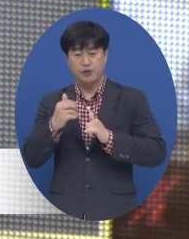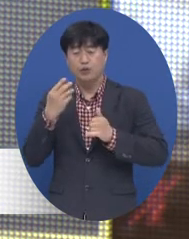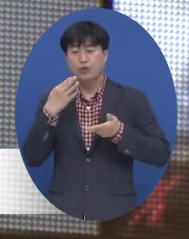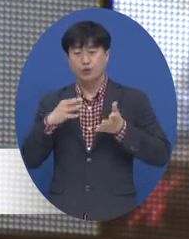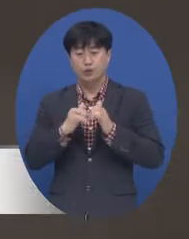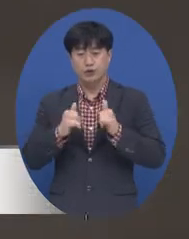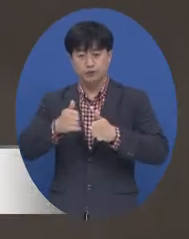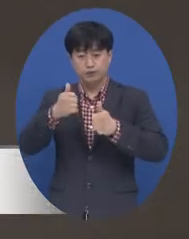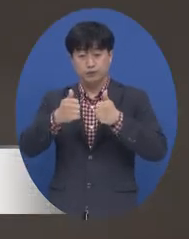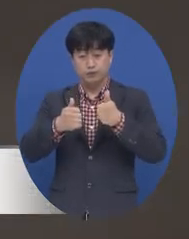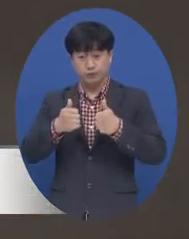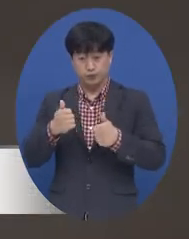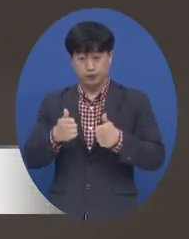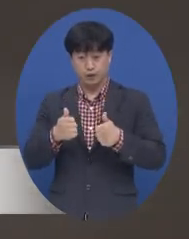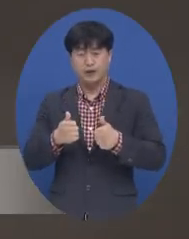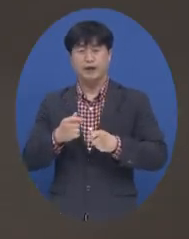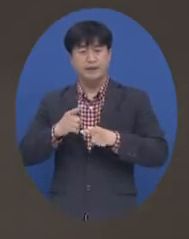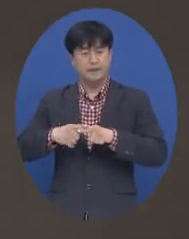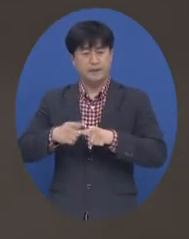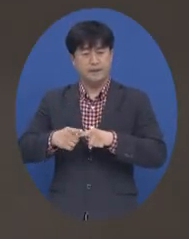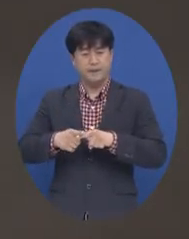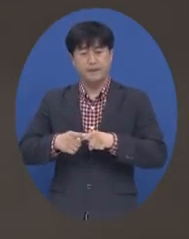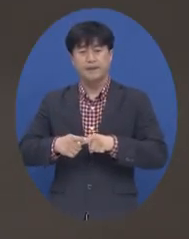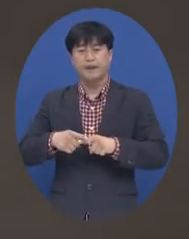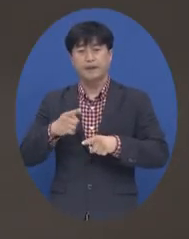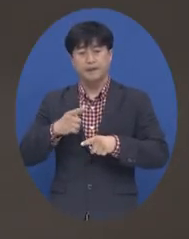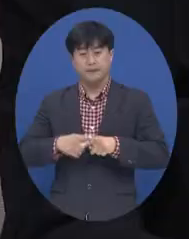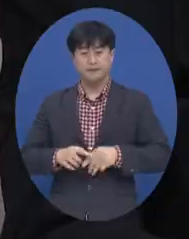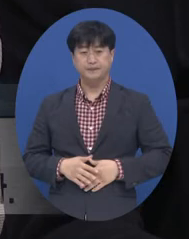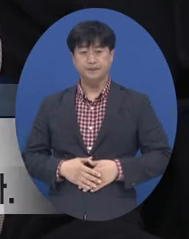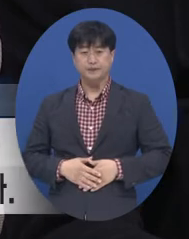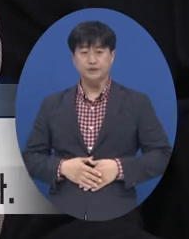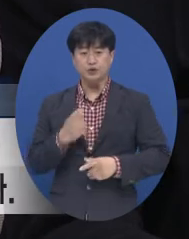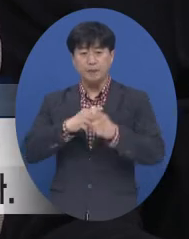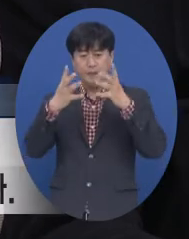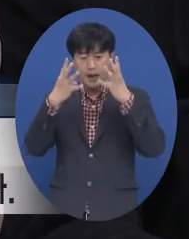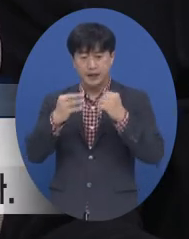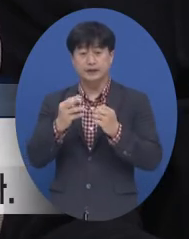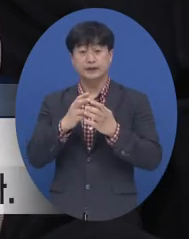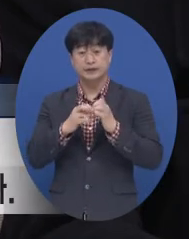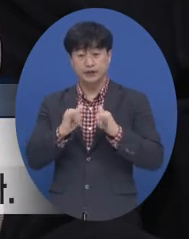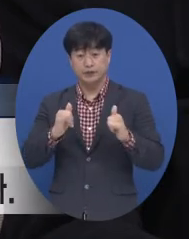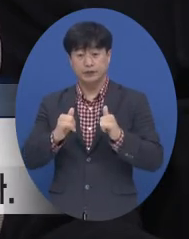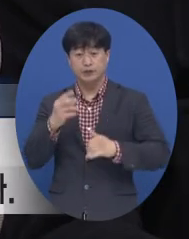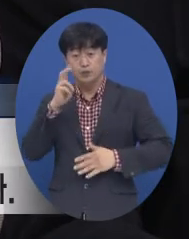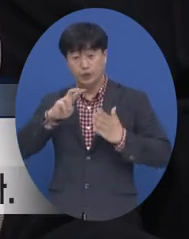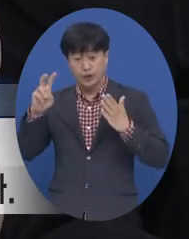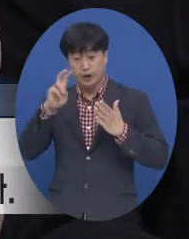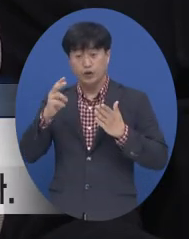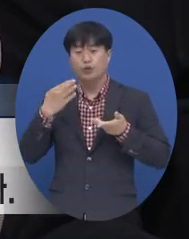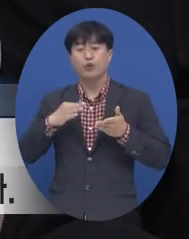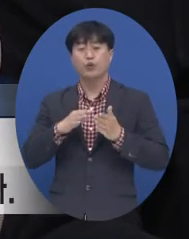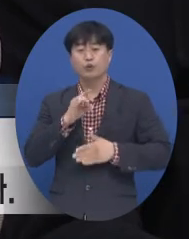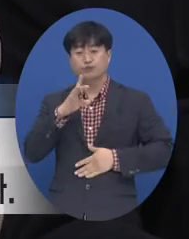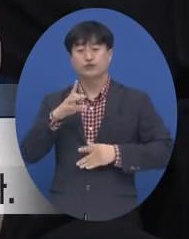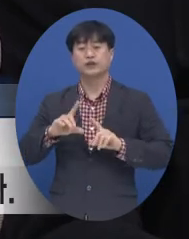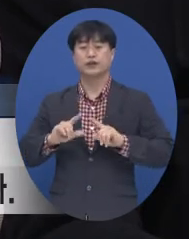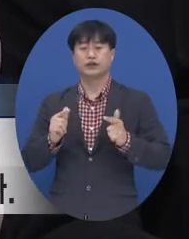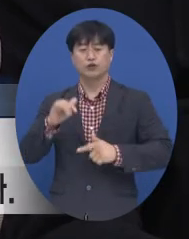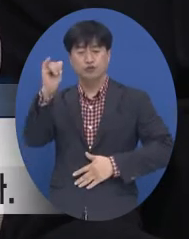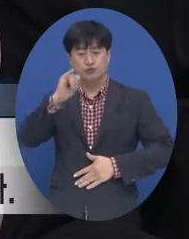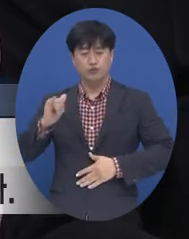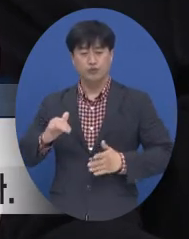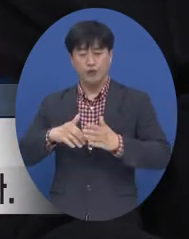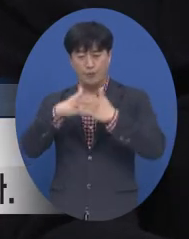경기도민이 심사위원으로 참여해 날카롭게 평가했습니다. 보다 많은 분들한테 불려질 수 있는, 그리고